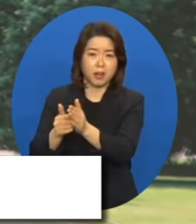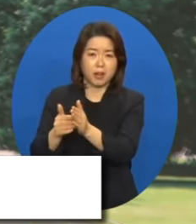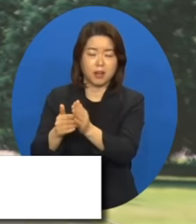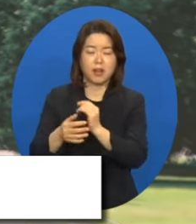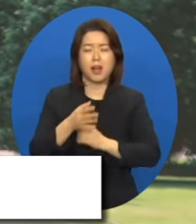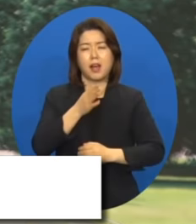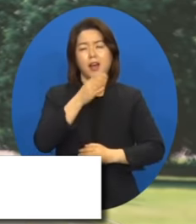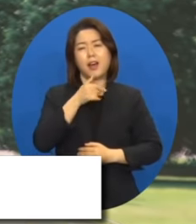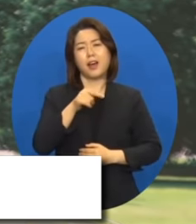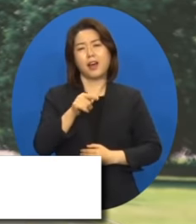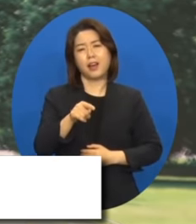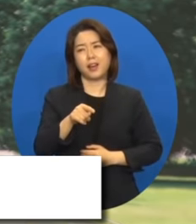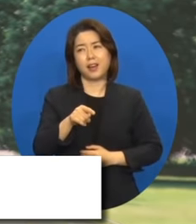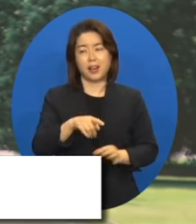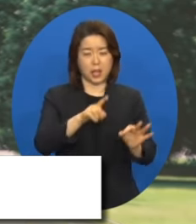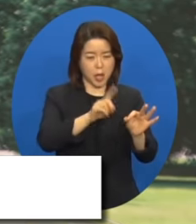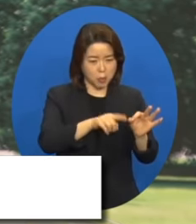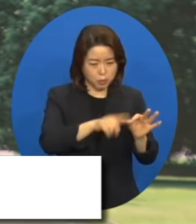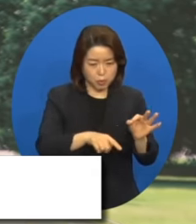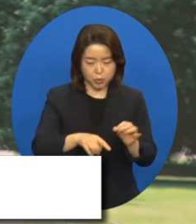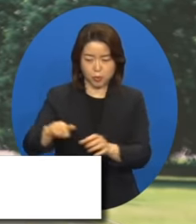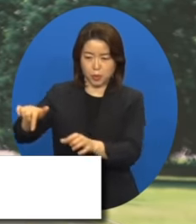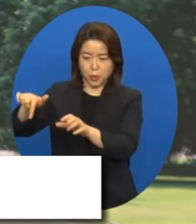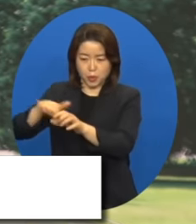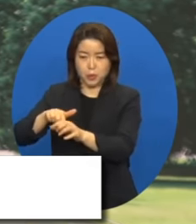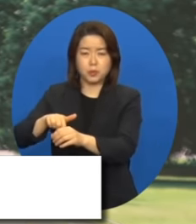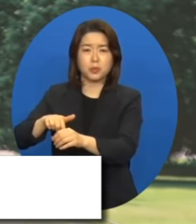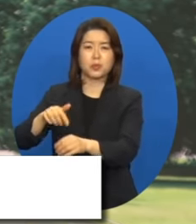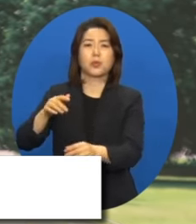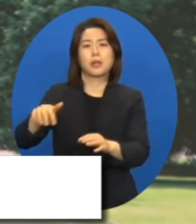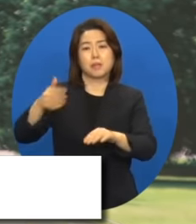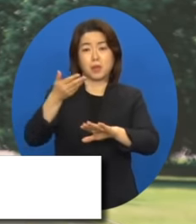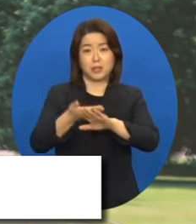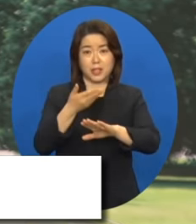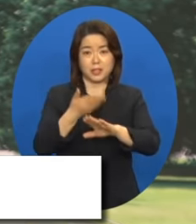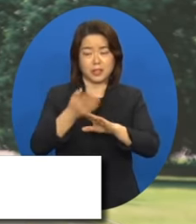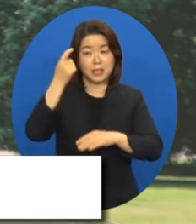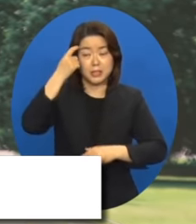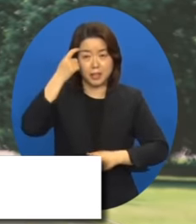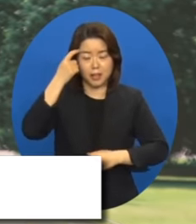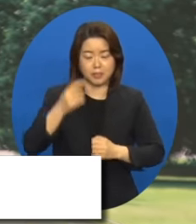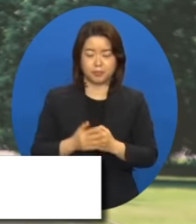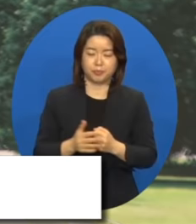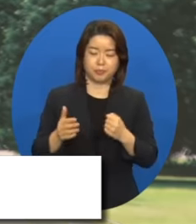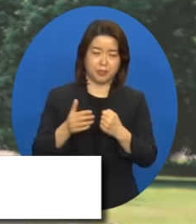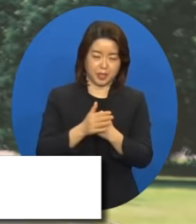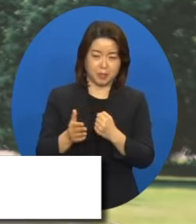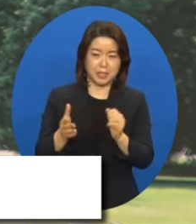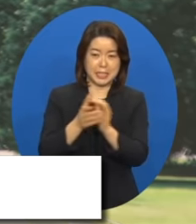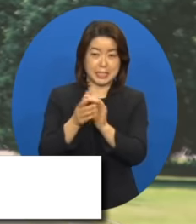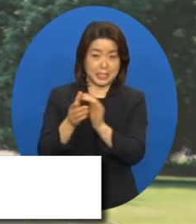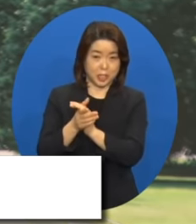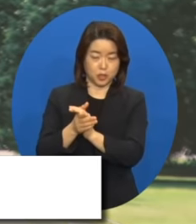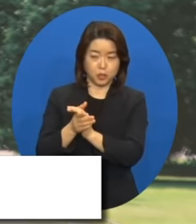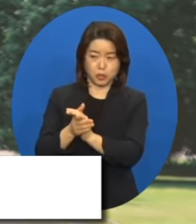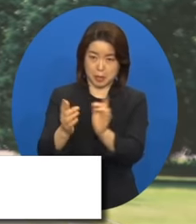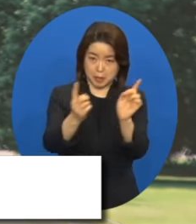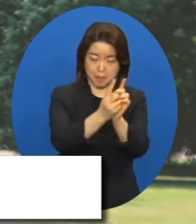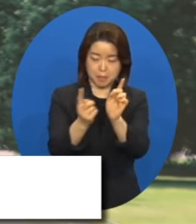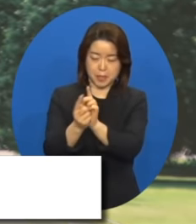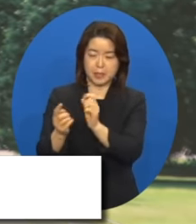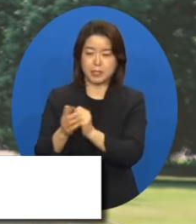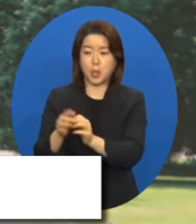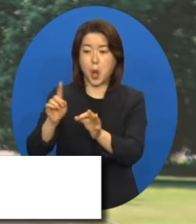이것이 불교와 기독교의 차이구나, 그런 생각이 들더래요. 그래서 절에 다니던 친구들 만나서 그